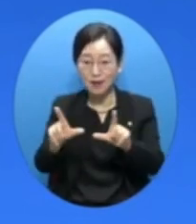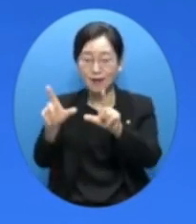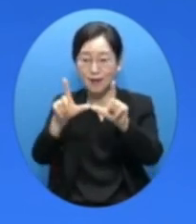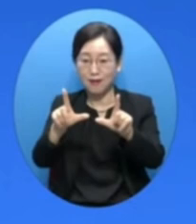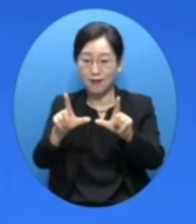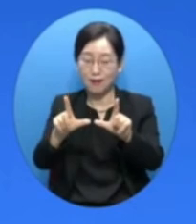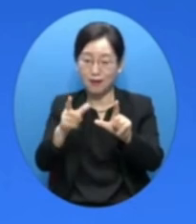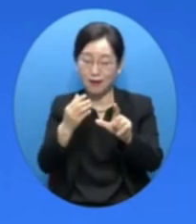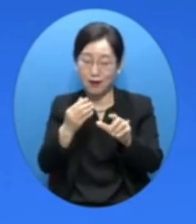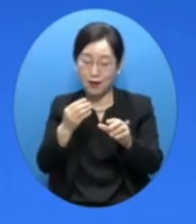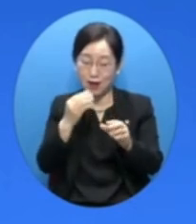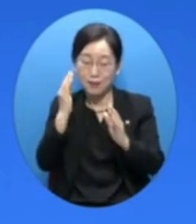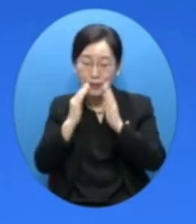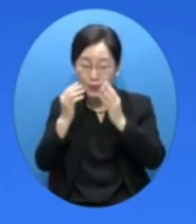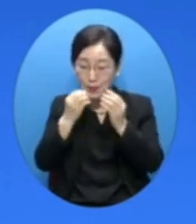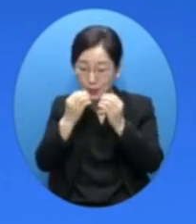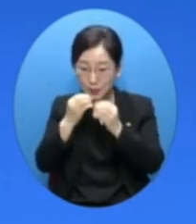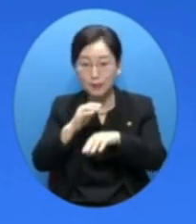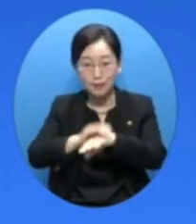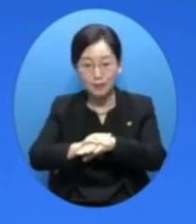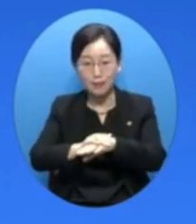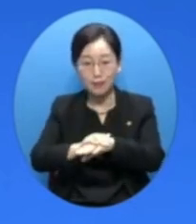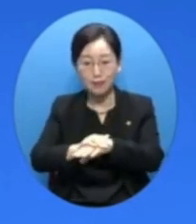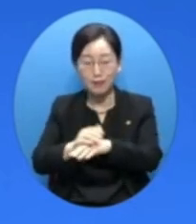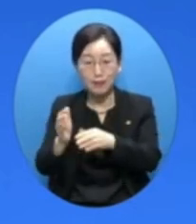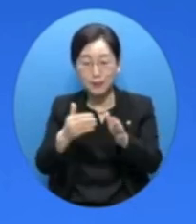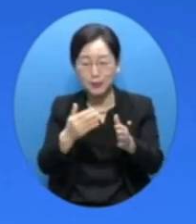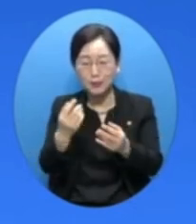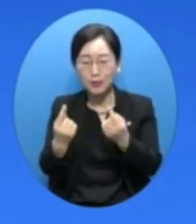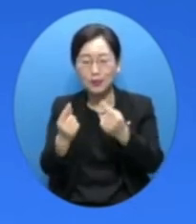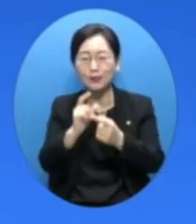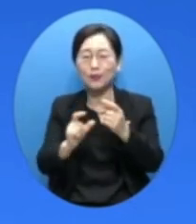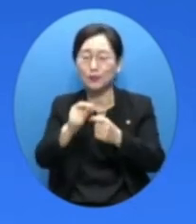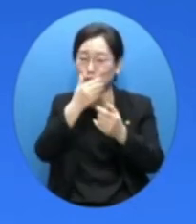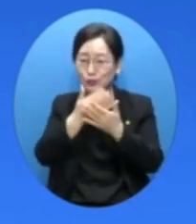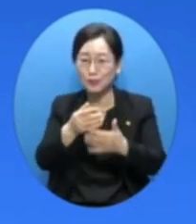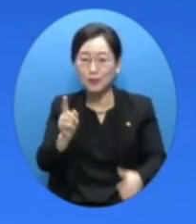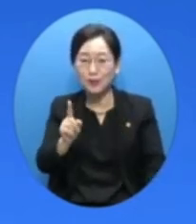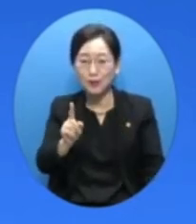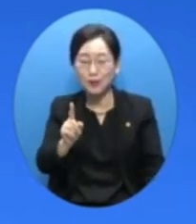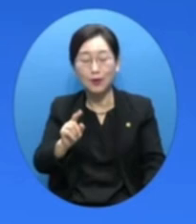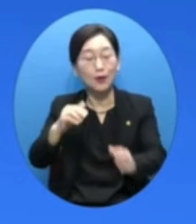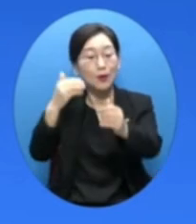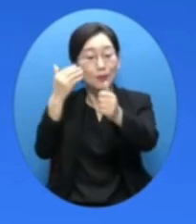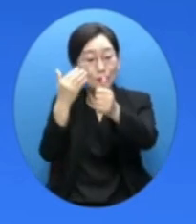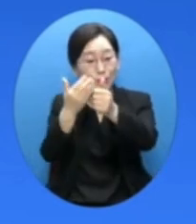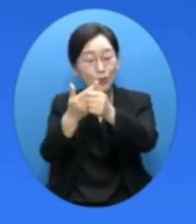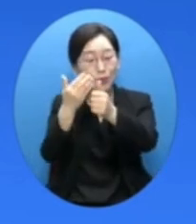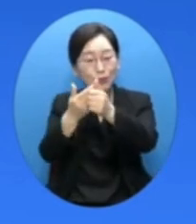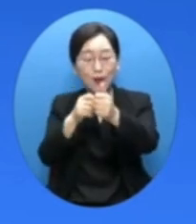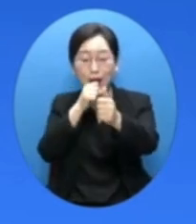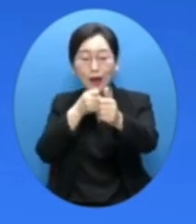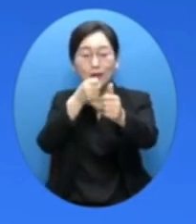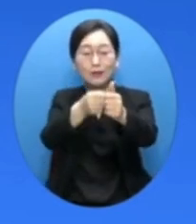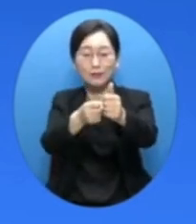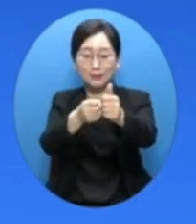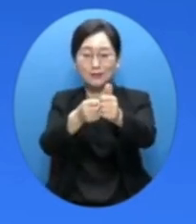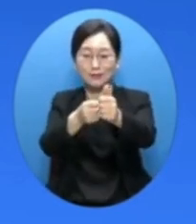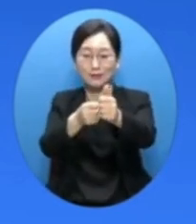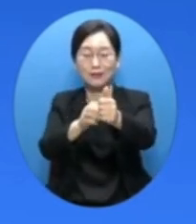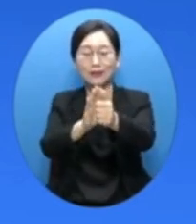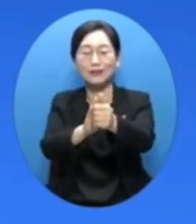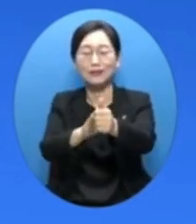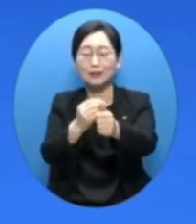음식을 잘 조절하는 것도 중요하지만 그보다 더 중요한 것이 있습니다. 물어보았습니다. 인터뷰할 때